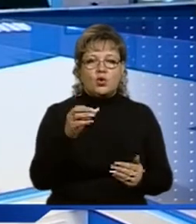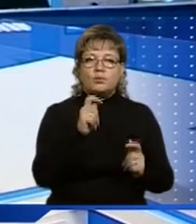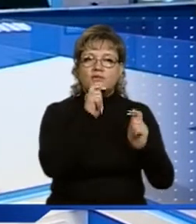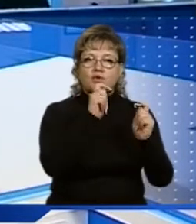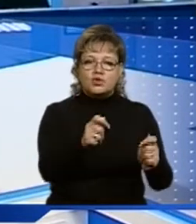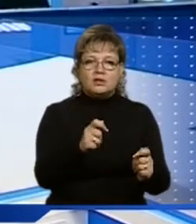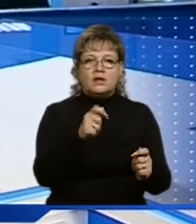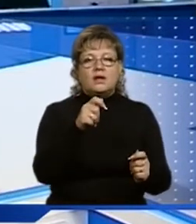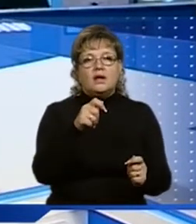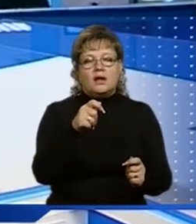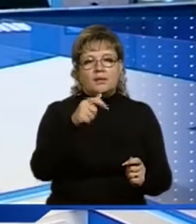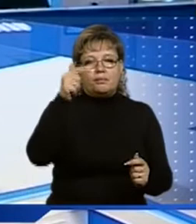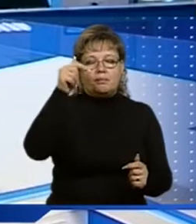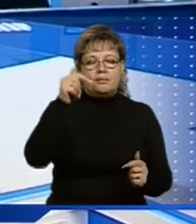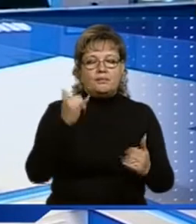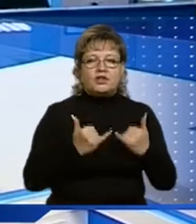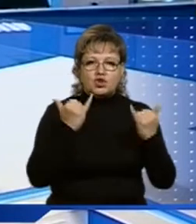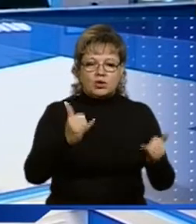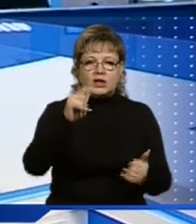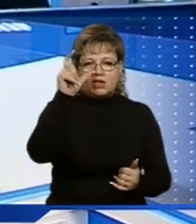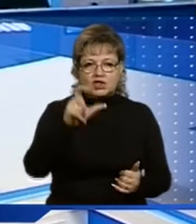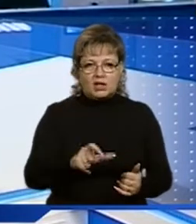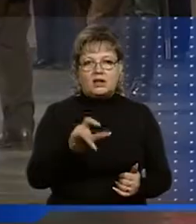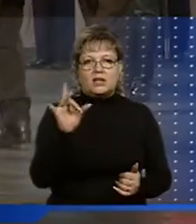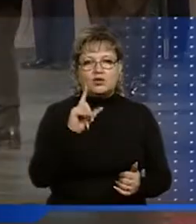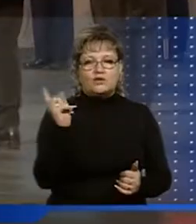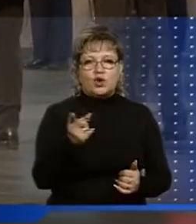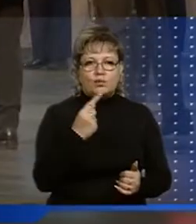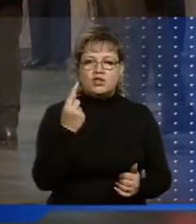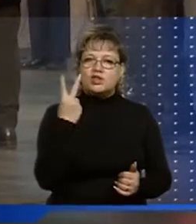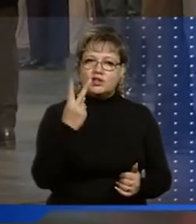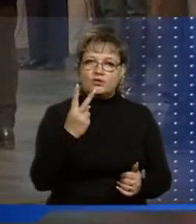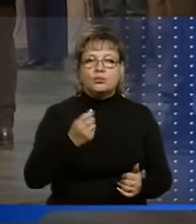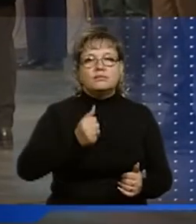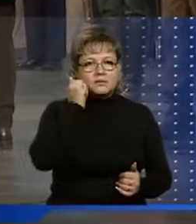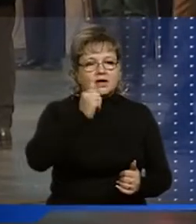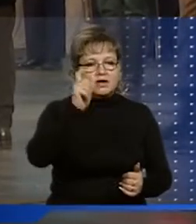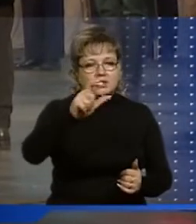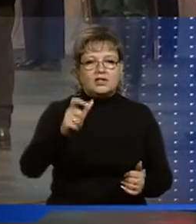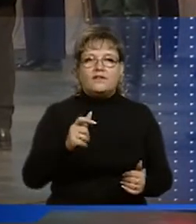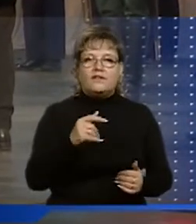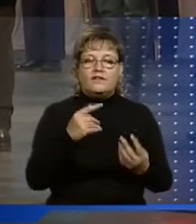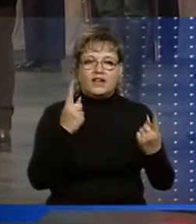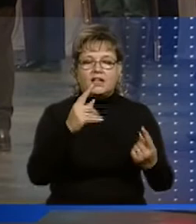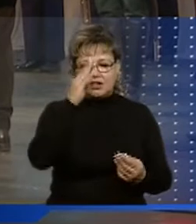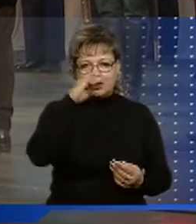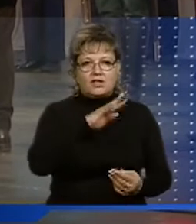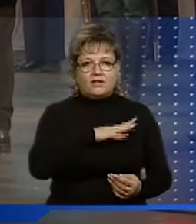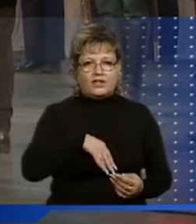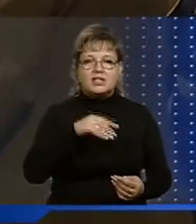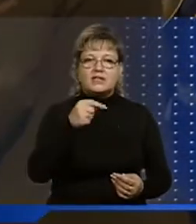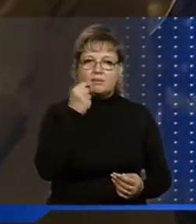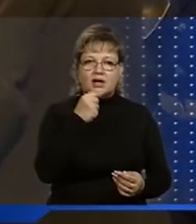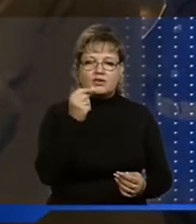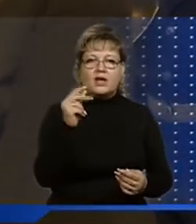вручил знаки «Почетный гражданин Ростовской области» двум легендарным жителям. Высокого звания удостоен ветеран Великой Отечественной из